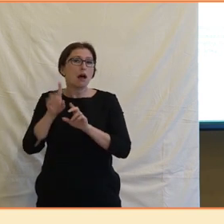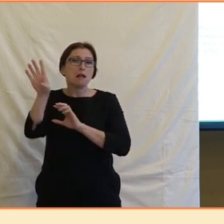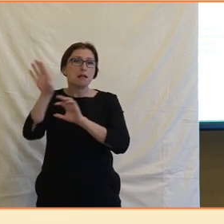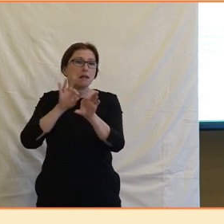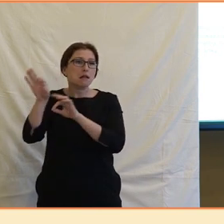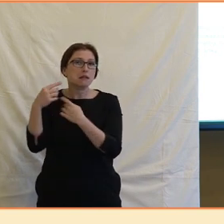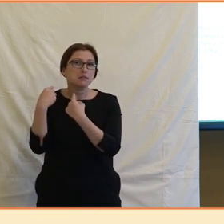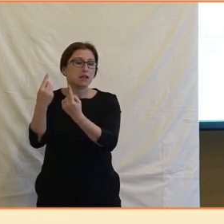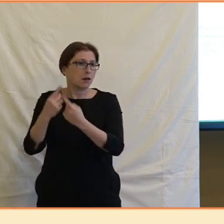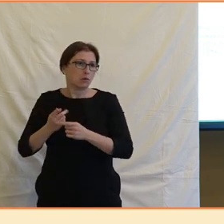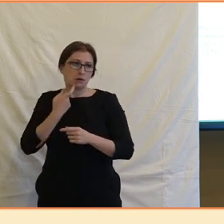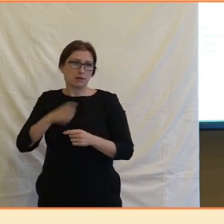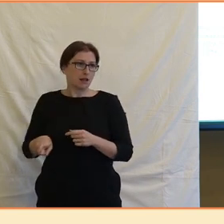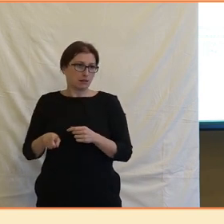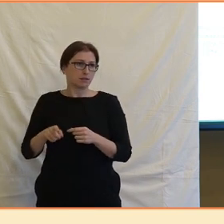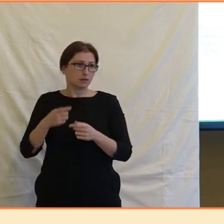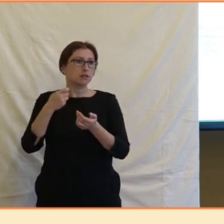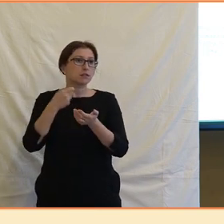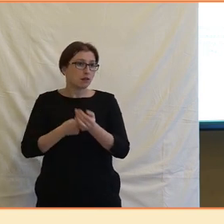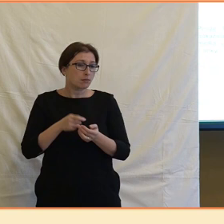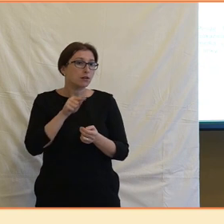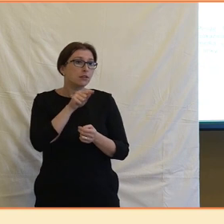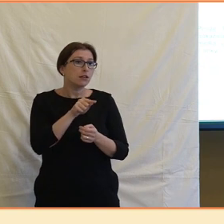máme velkou neznalost o tom,